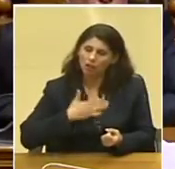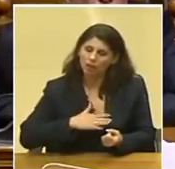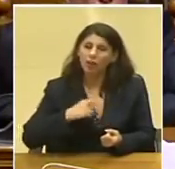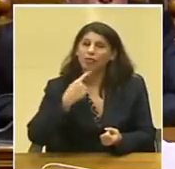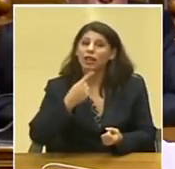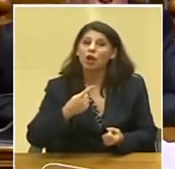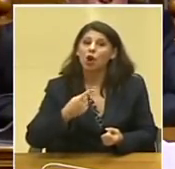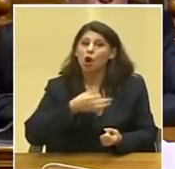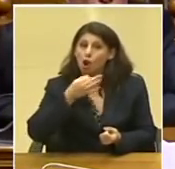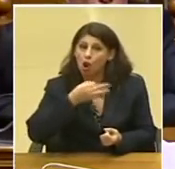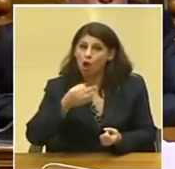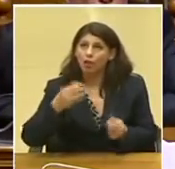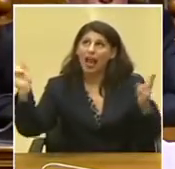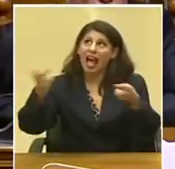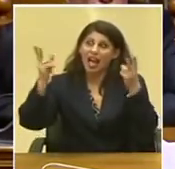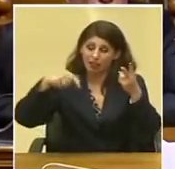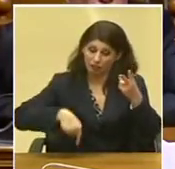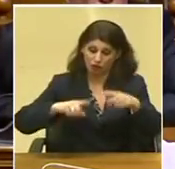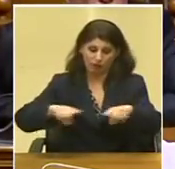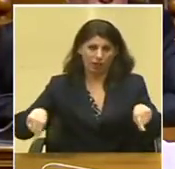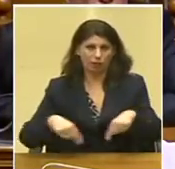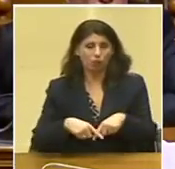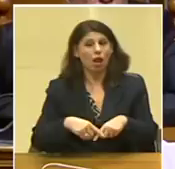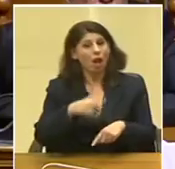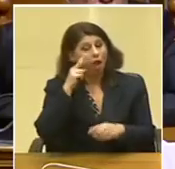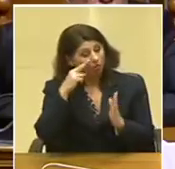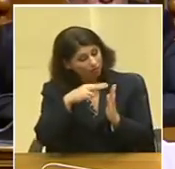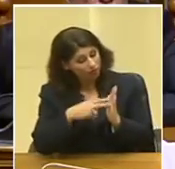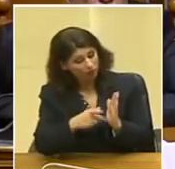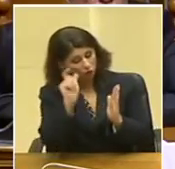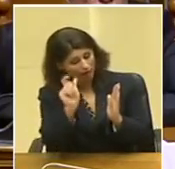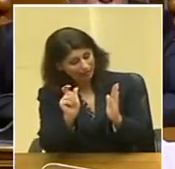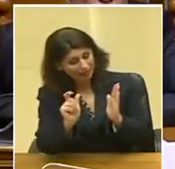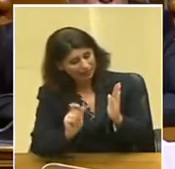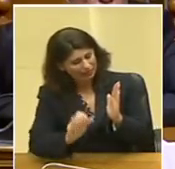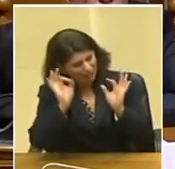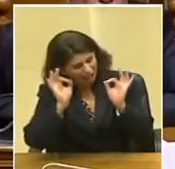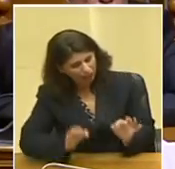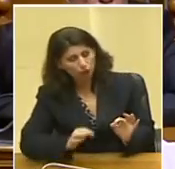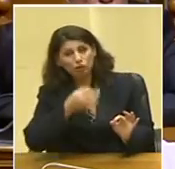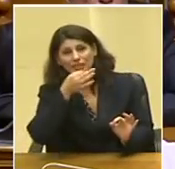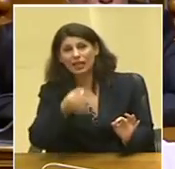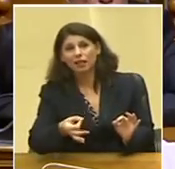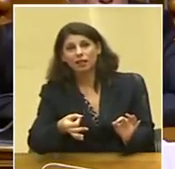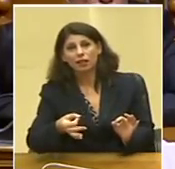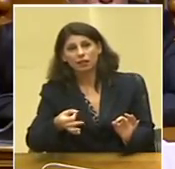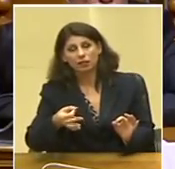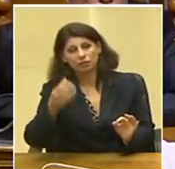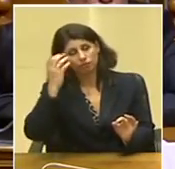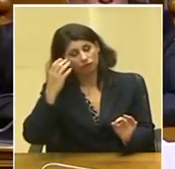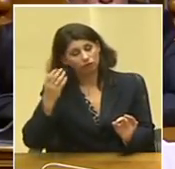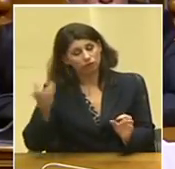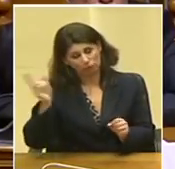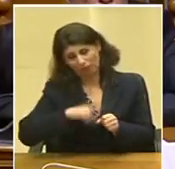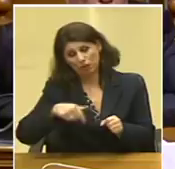του αέρα εγώ σε αυτήν εδώ την αίθουσα, να σας διαβάσω επιλέξει τι έλεγε ο αείμνηστος Ευάγγελος